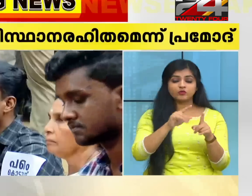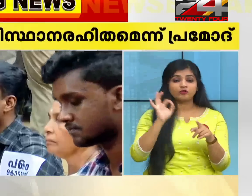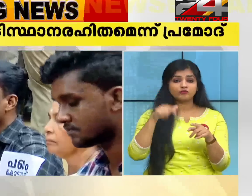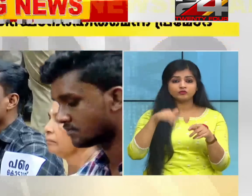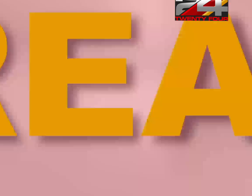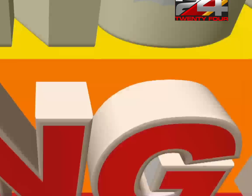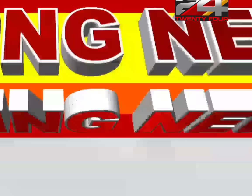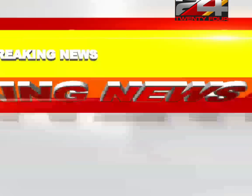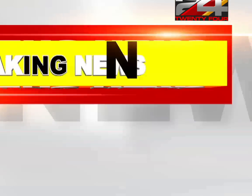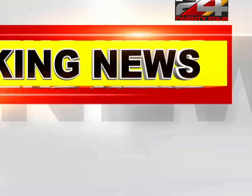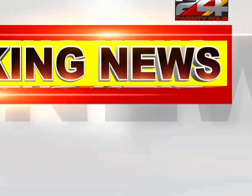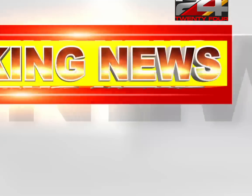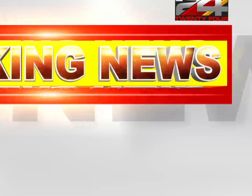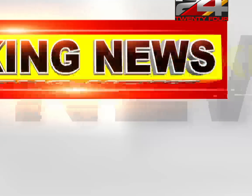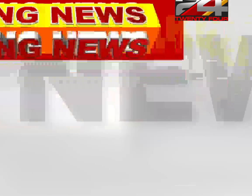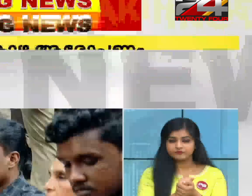ഇറക്കിയിരിക്കുന്നത്.